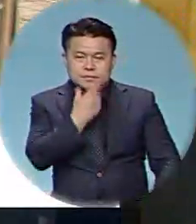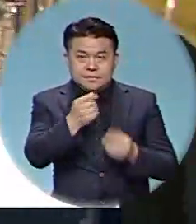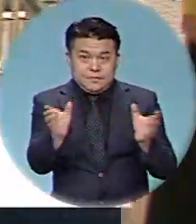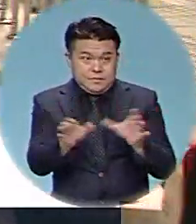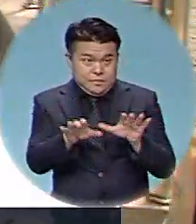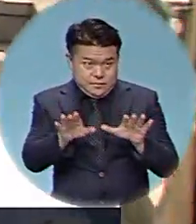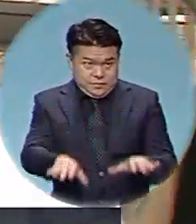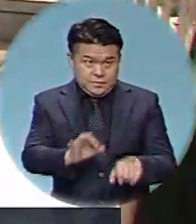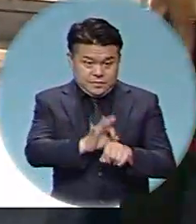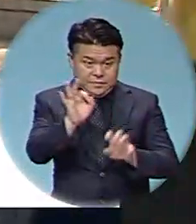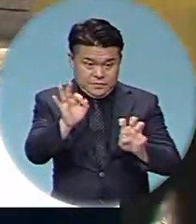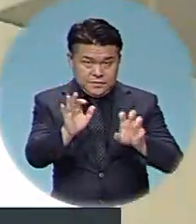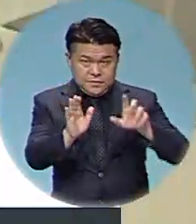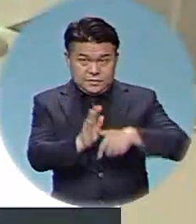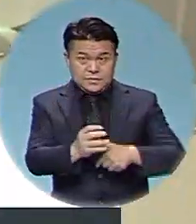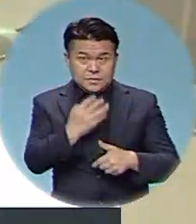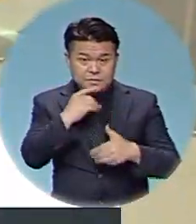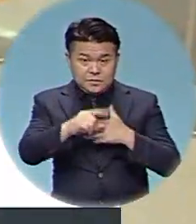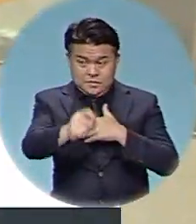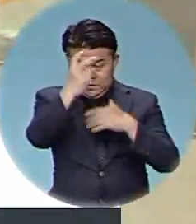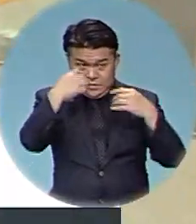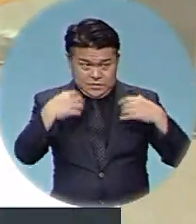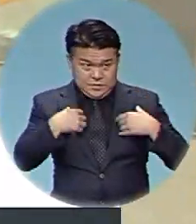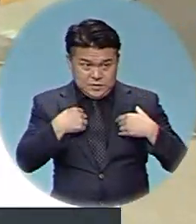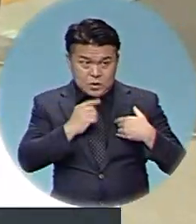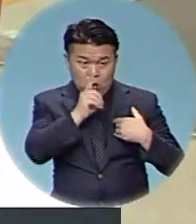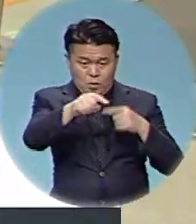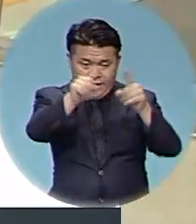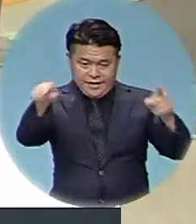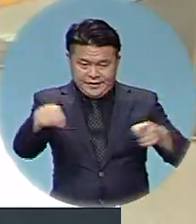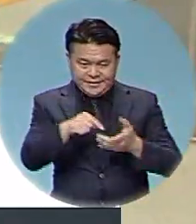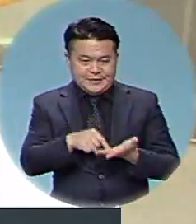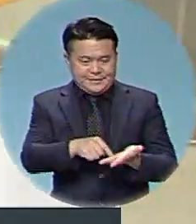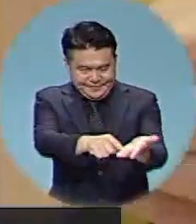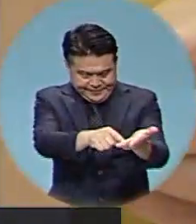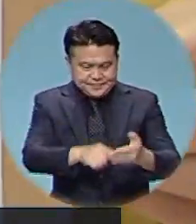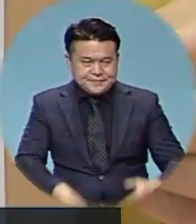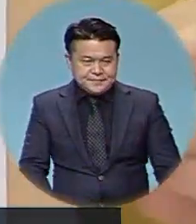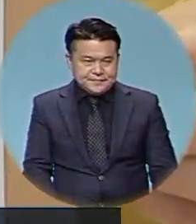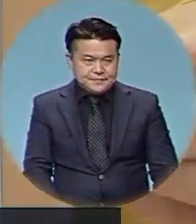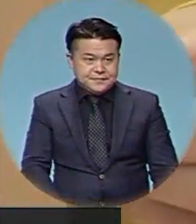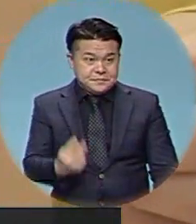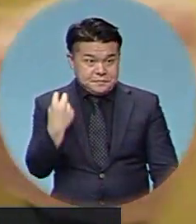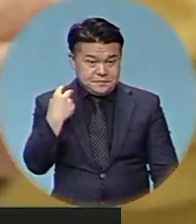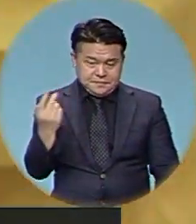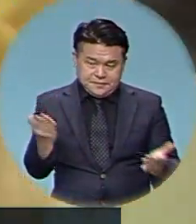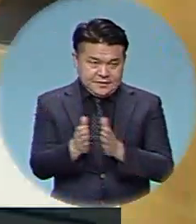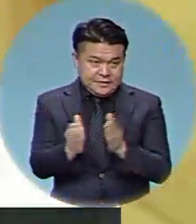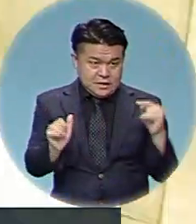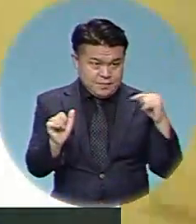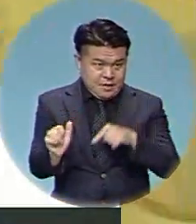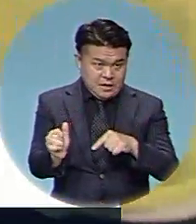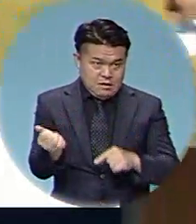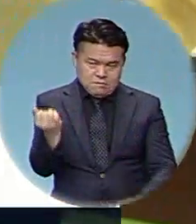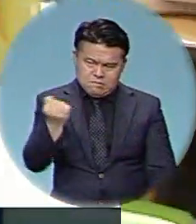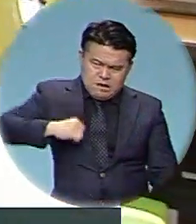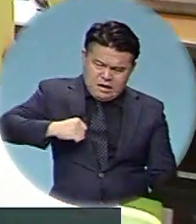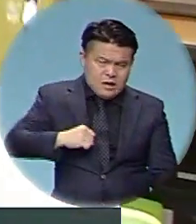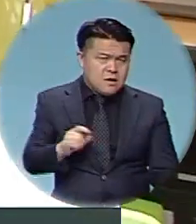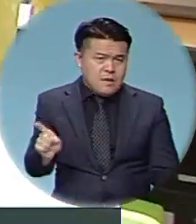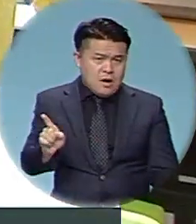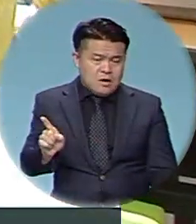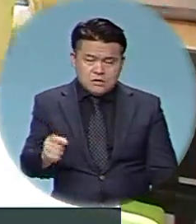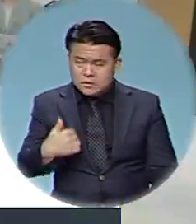보건복지부가 오늘 오전 10시 반쯤 서울지방경찰청에 고발장을 접수했습니다. 그제 업무 개시 명령을 받고도